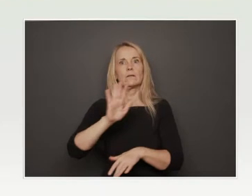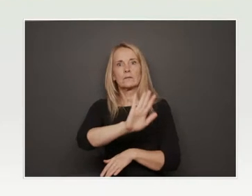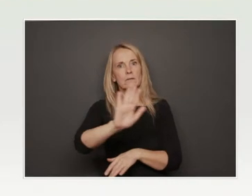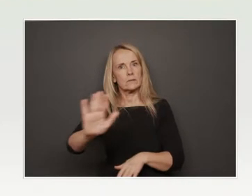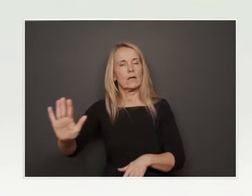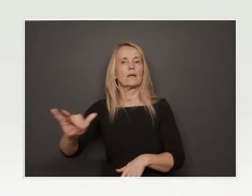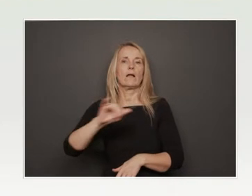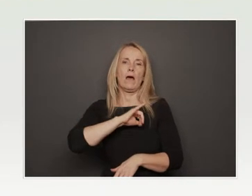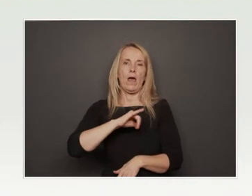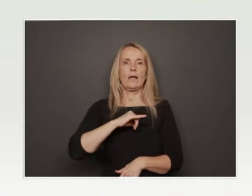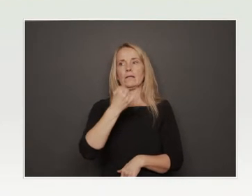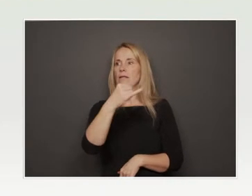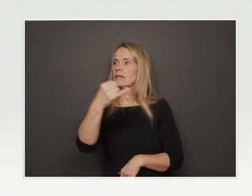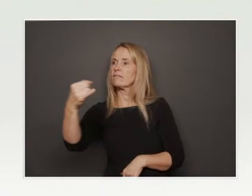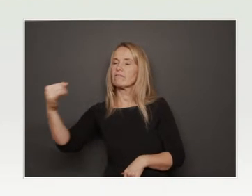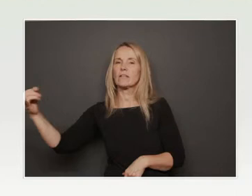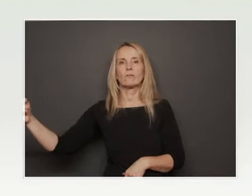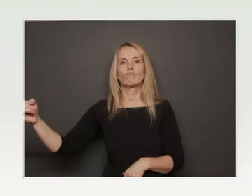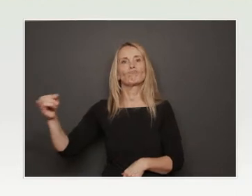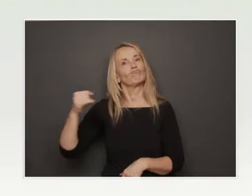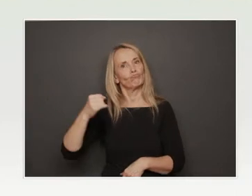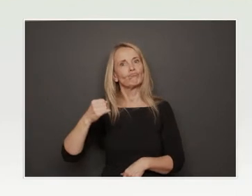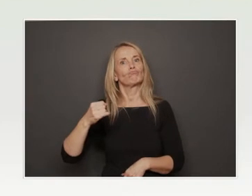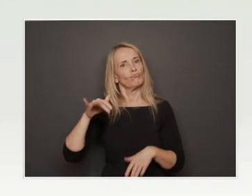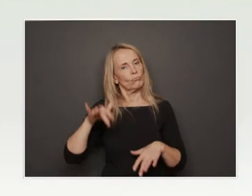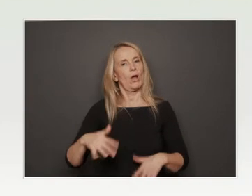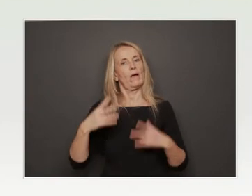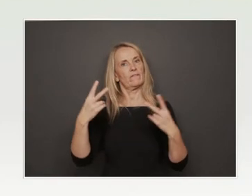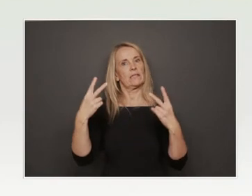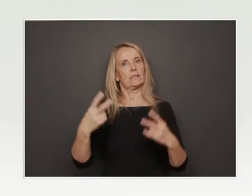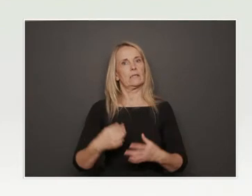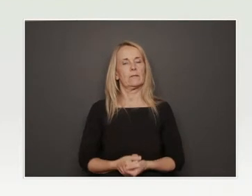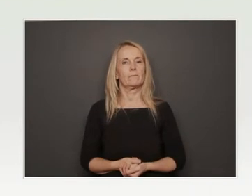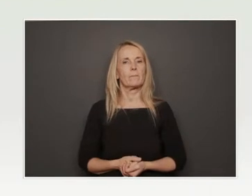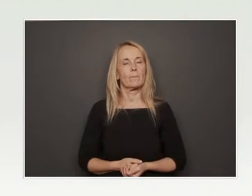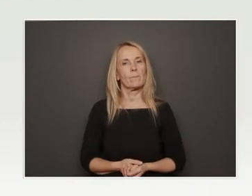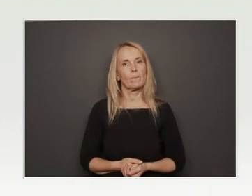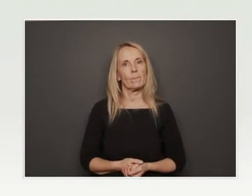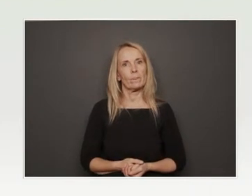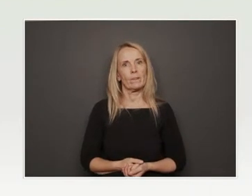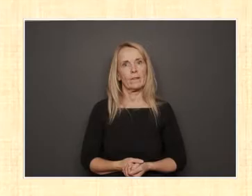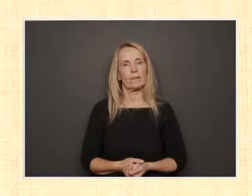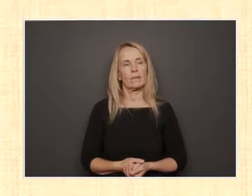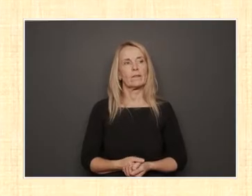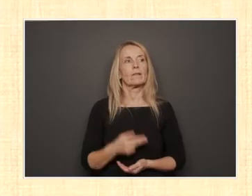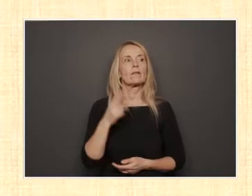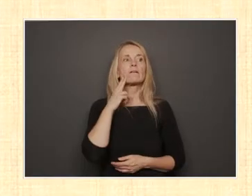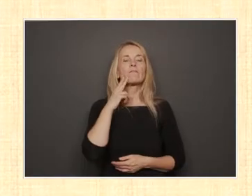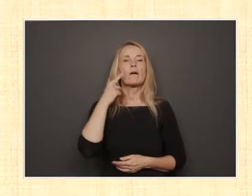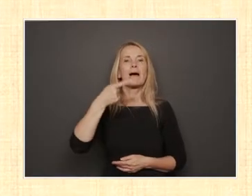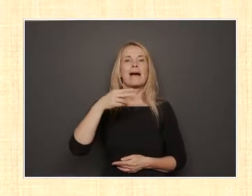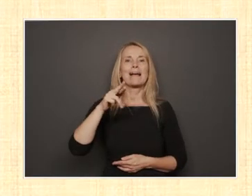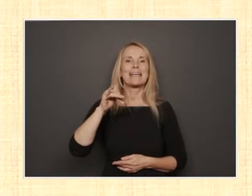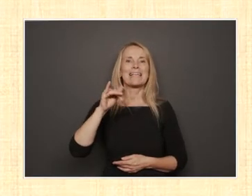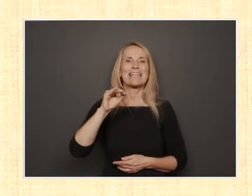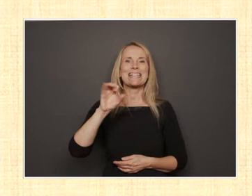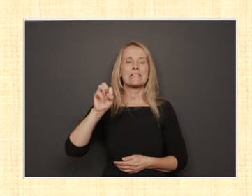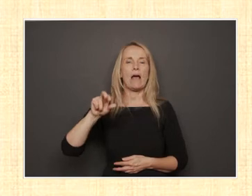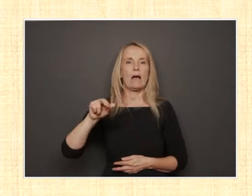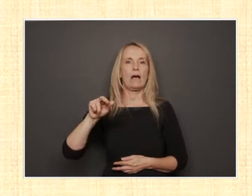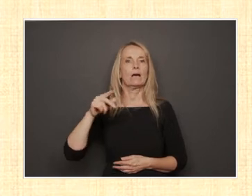oder ihren individuellen hohen Stellenwert. Firma Grisa Daniel